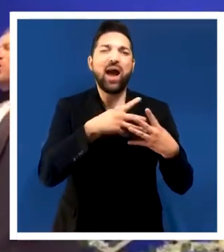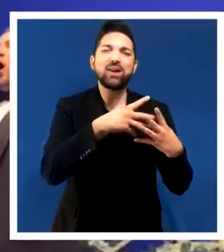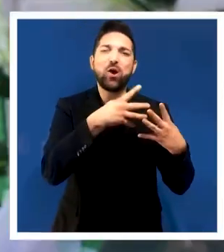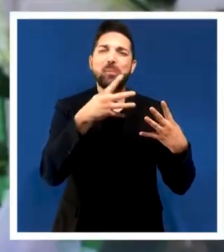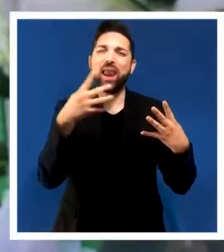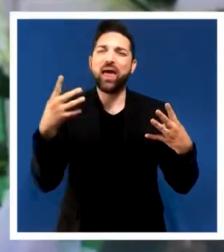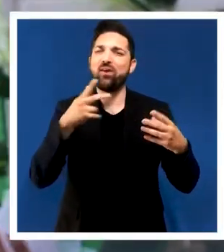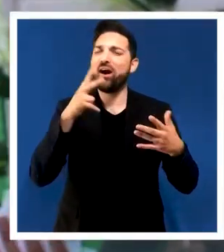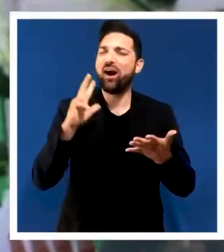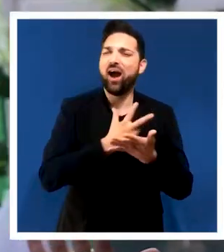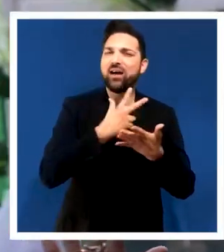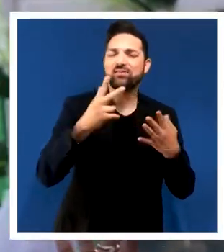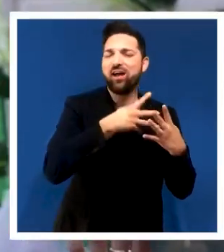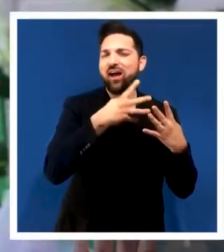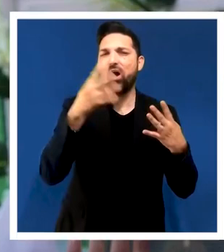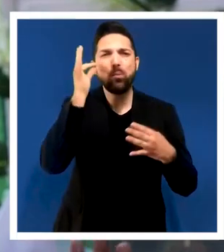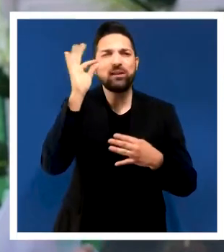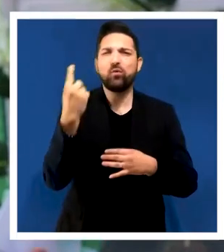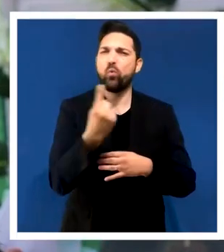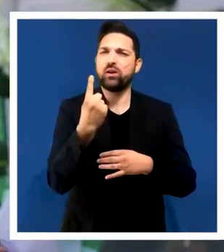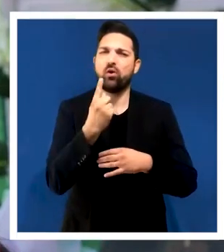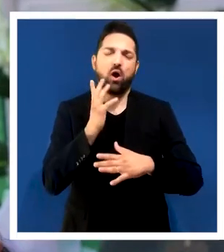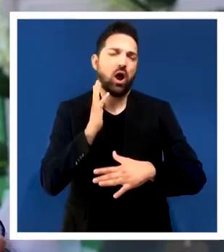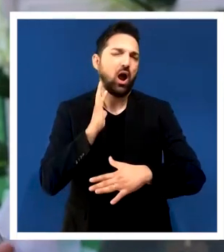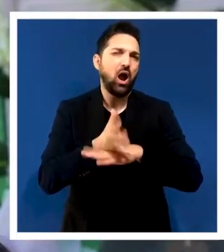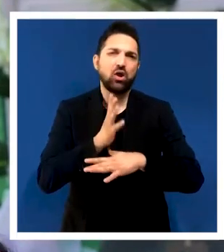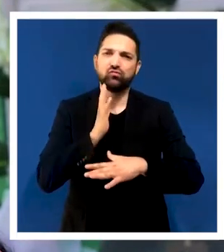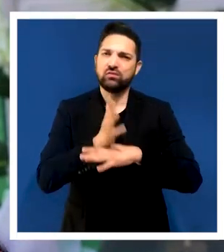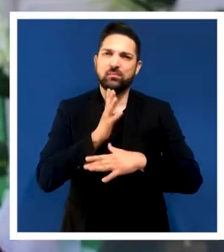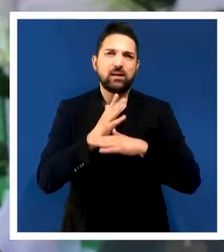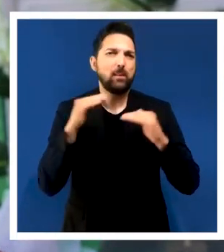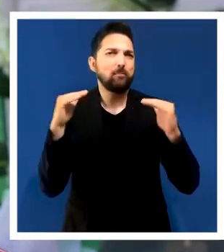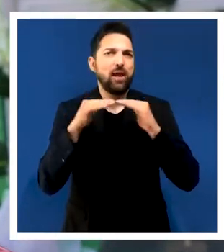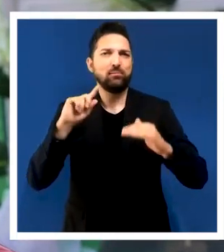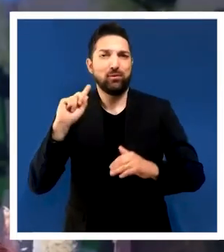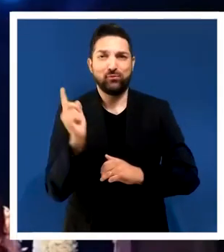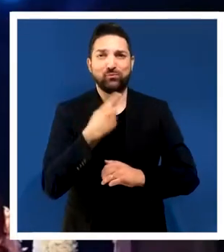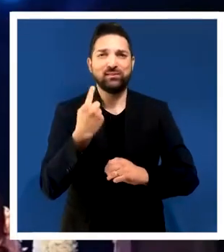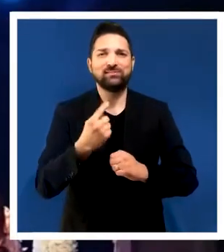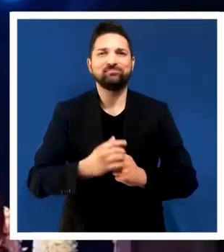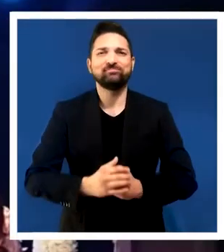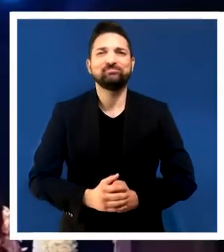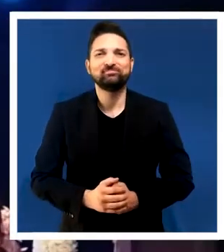arcobaleno musicale per un solo fine: offrire la musica a tutti indistintamente.